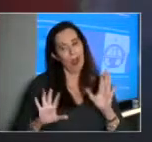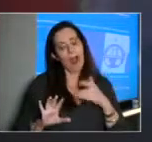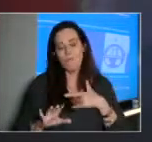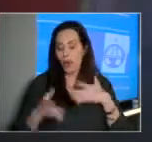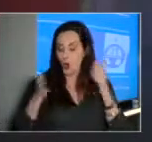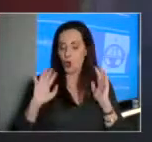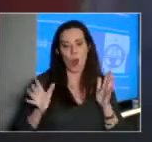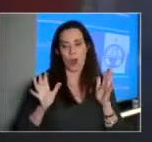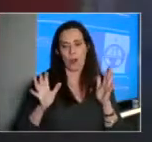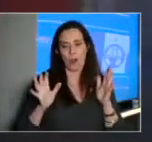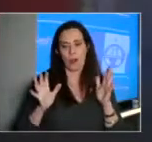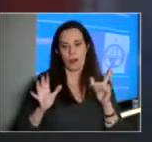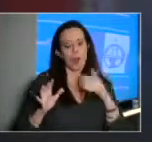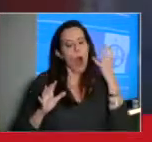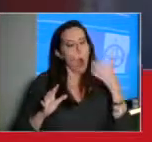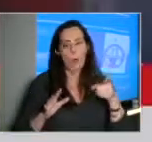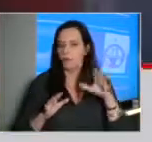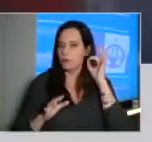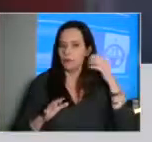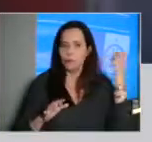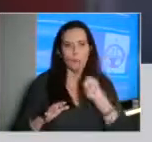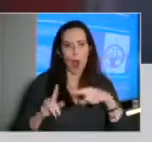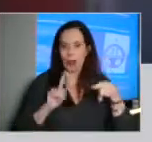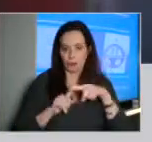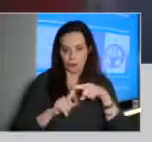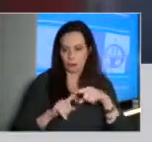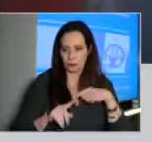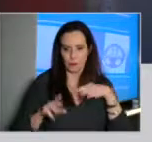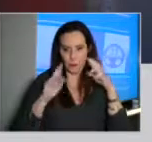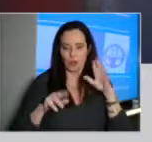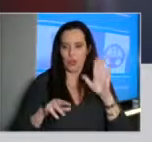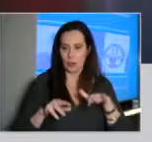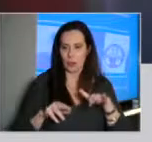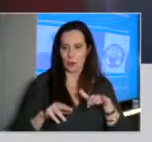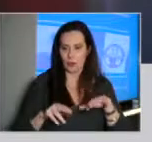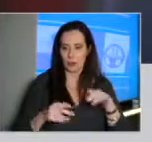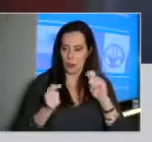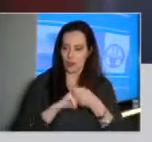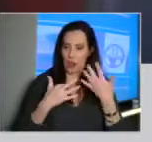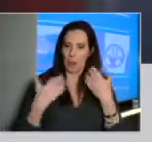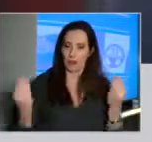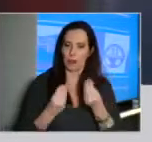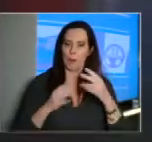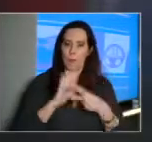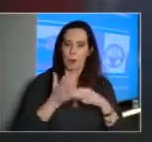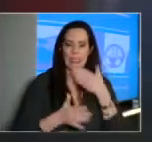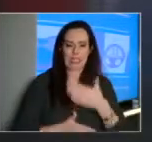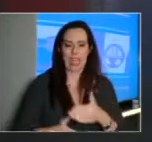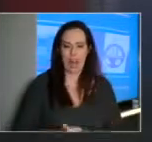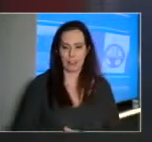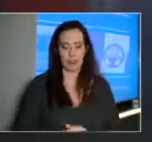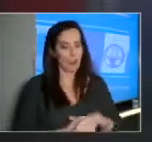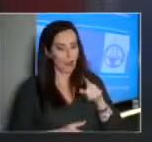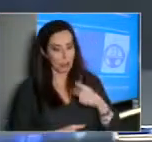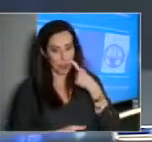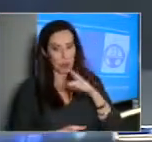כל כך אהודה, כל כך חיובית, אני מקווה שגם תשנה כמה דברים בפוליטיקה הישראלית. ואתה